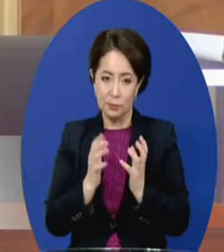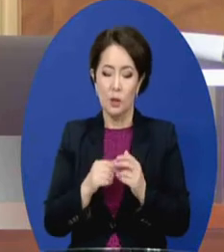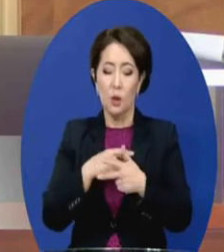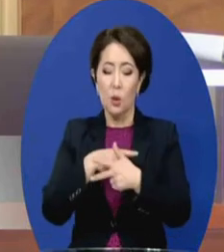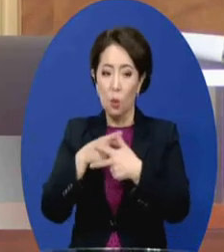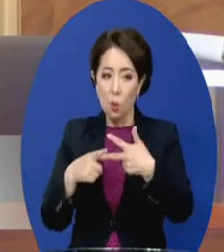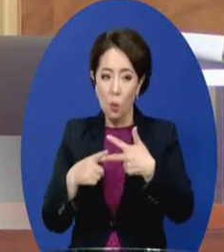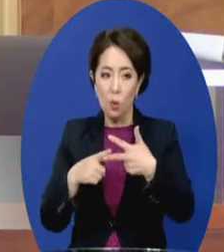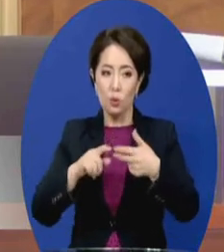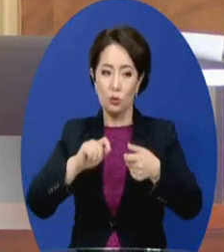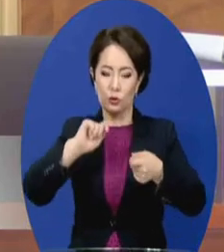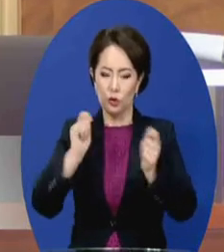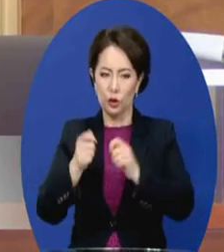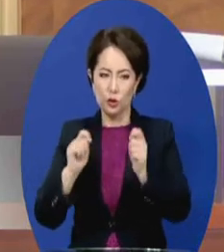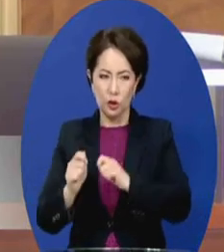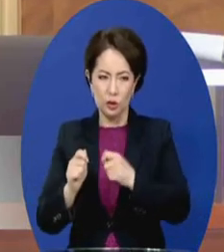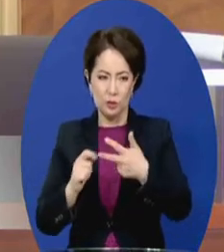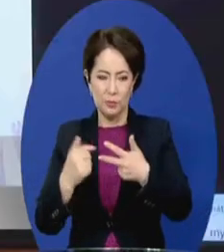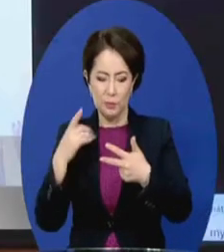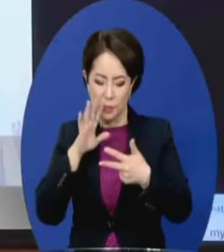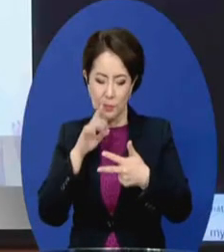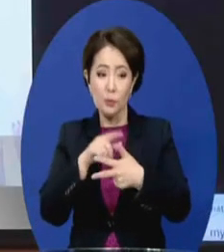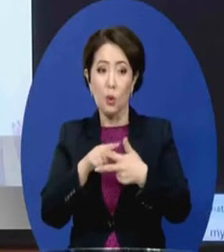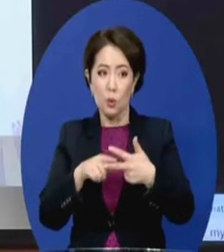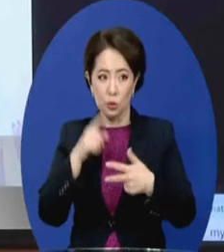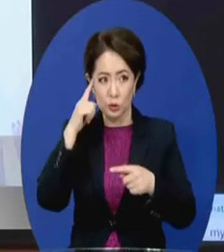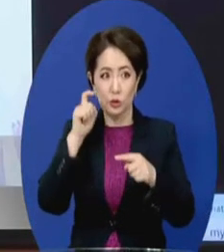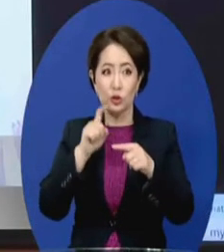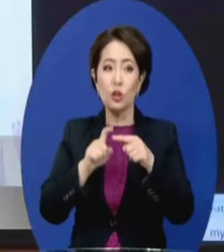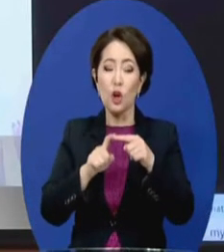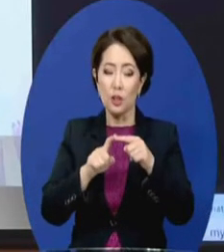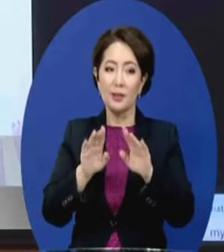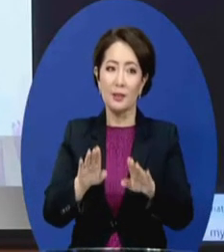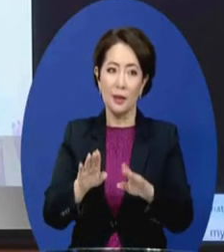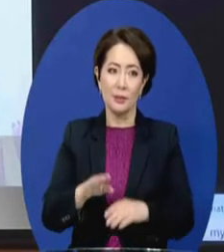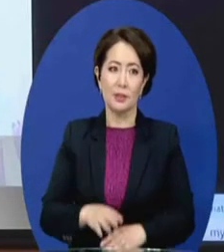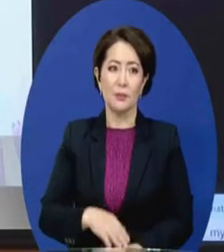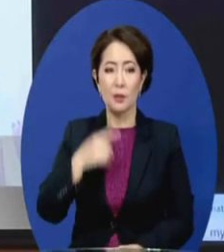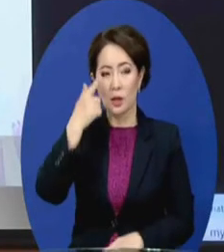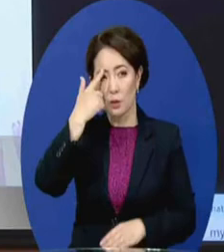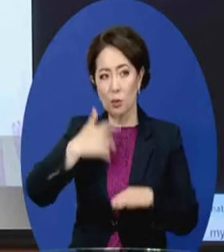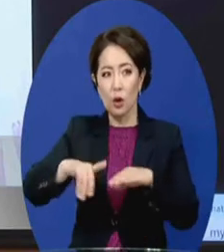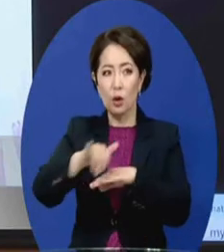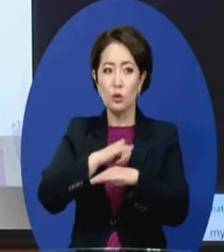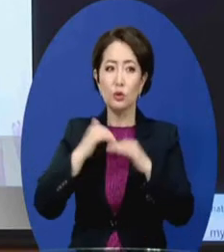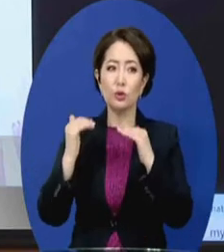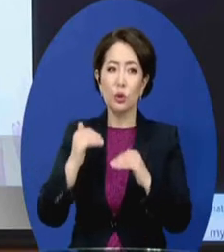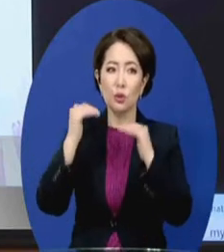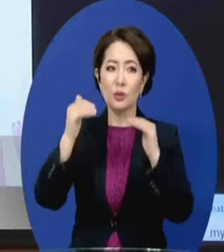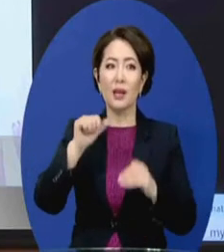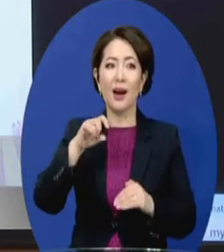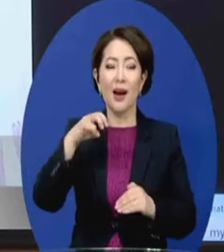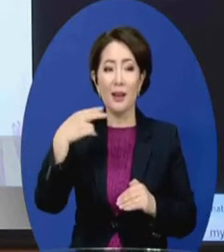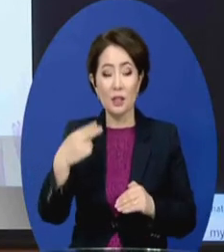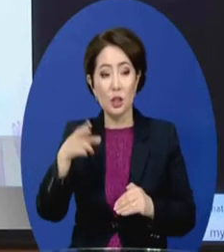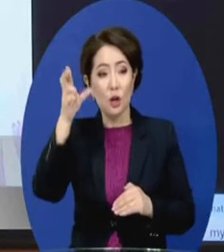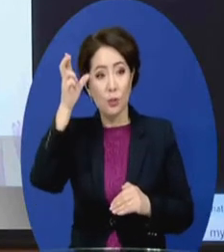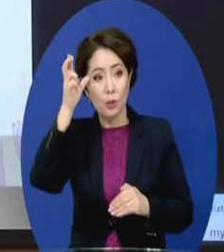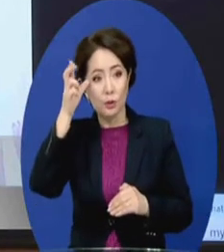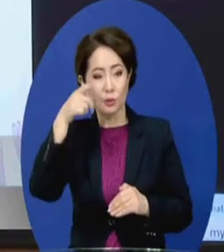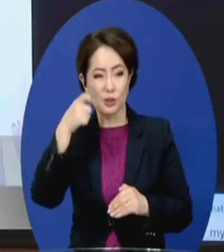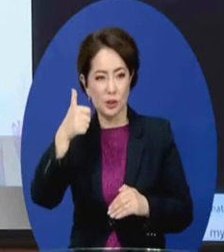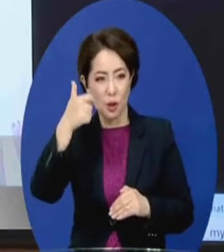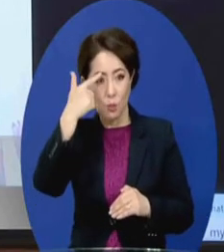гурван хувьсгалын зорилт буюу гурван реформын зорилтыг тавьсан. Монгол Улсын хөгжлийн гарц бол боловсролтой Монгол иргэн.